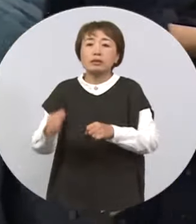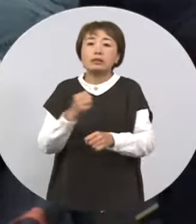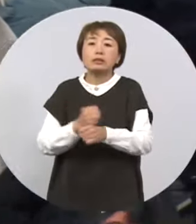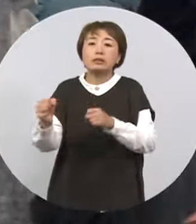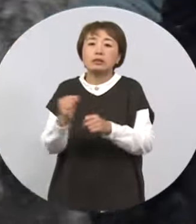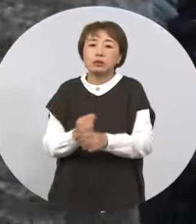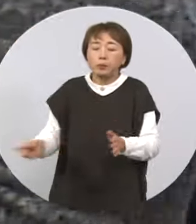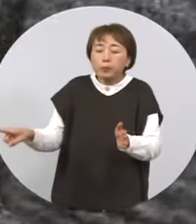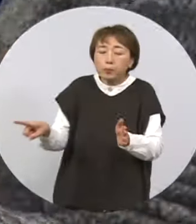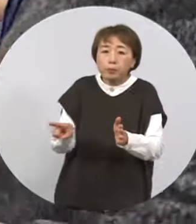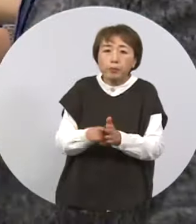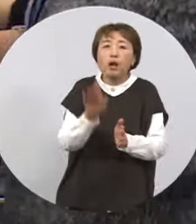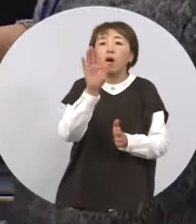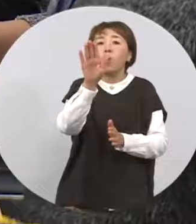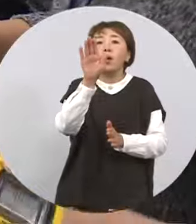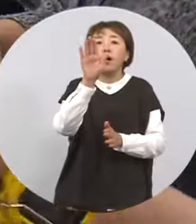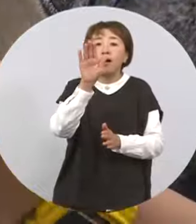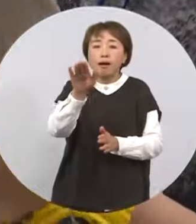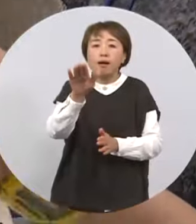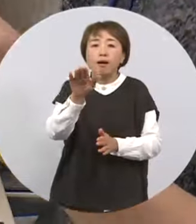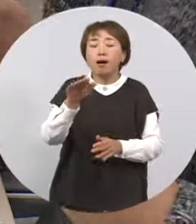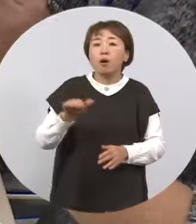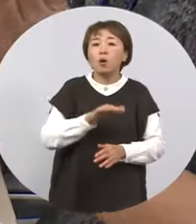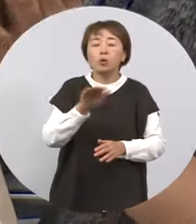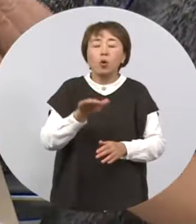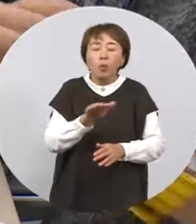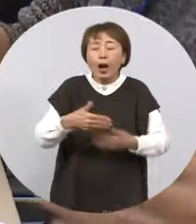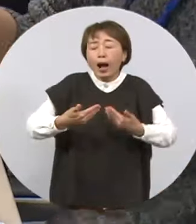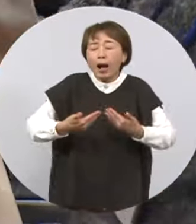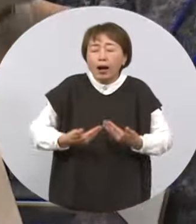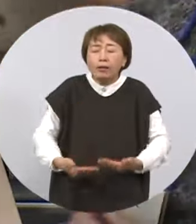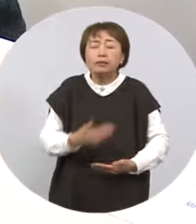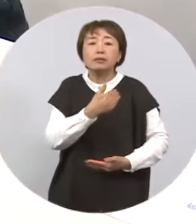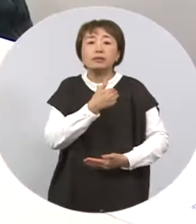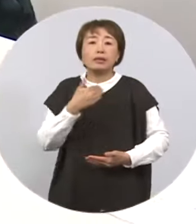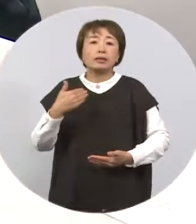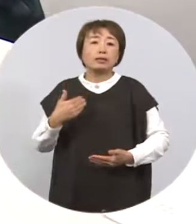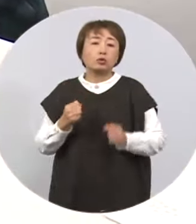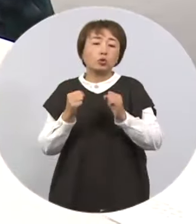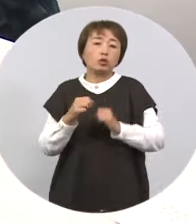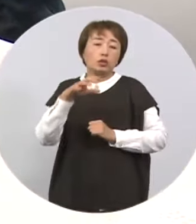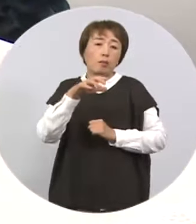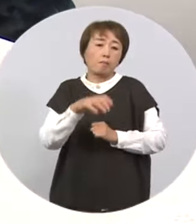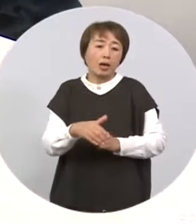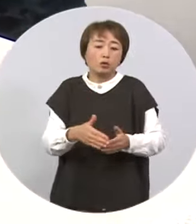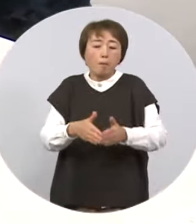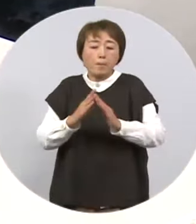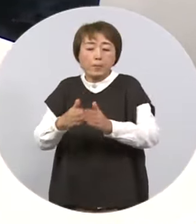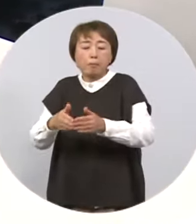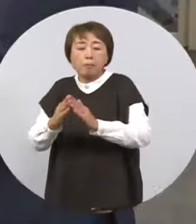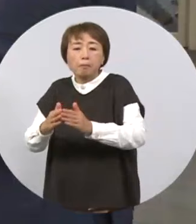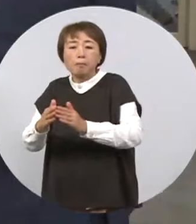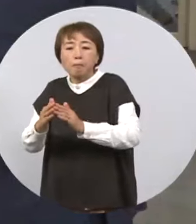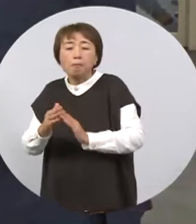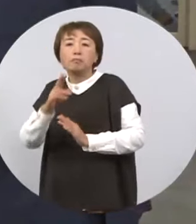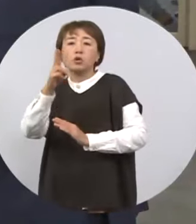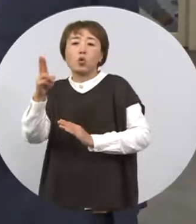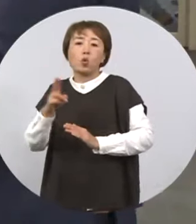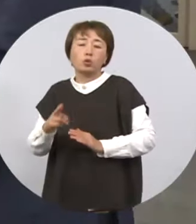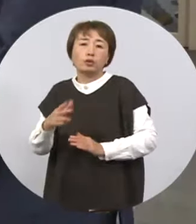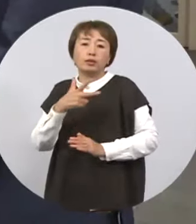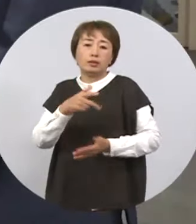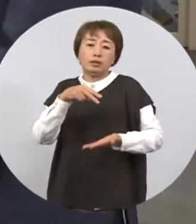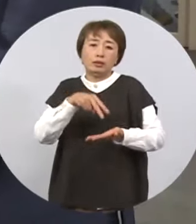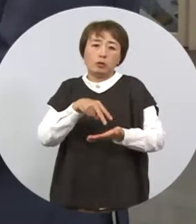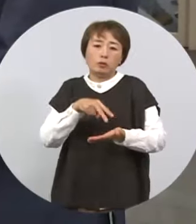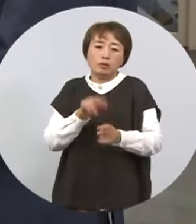人でも多くの方が、子どもたちにとって安心できるような居場所を開いていただけるように、市としても、サポートしてまいりたいと考